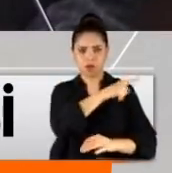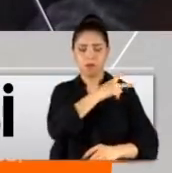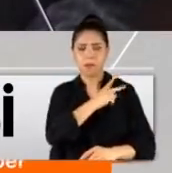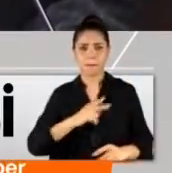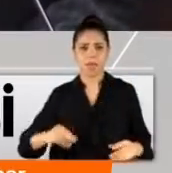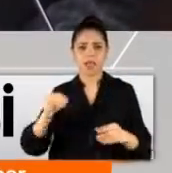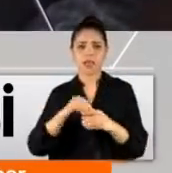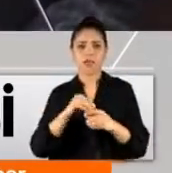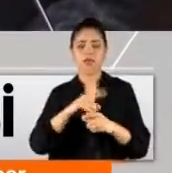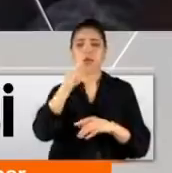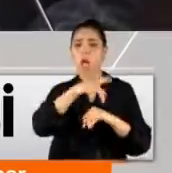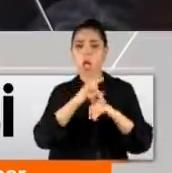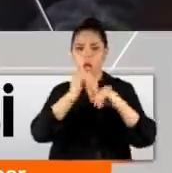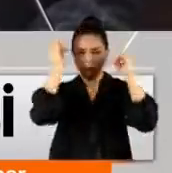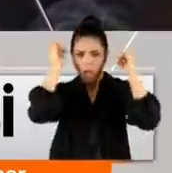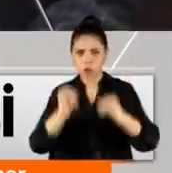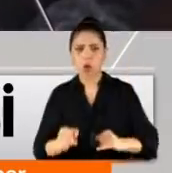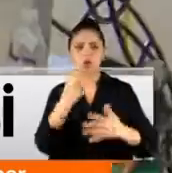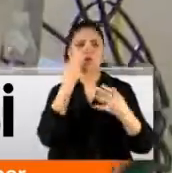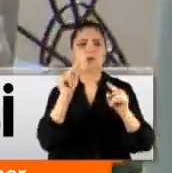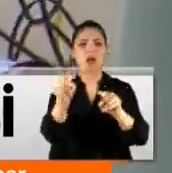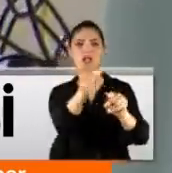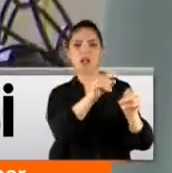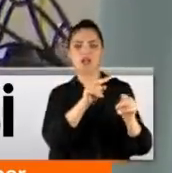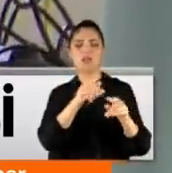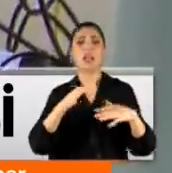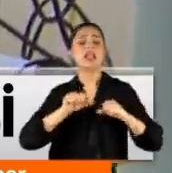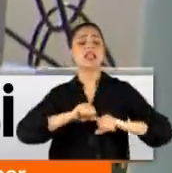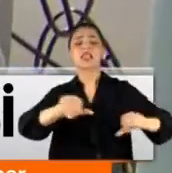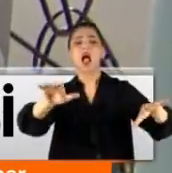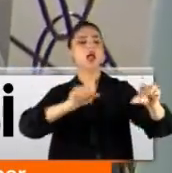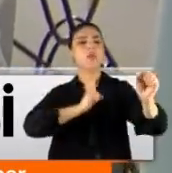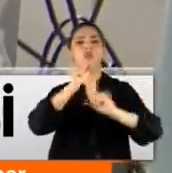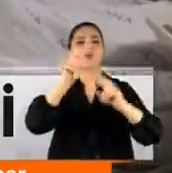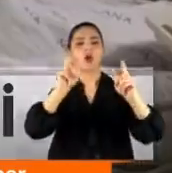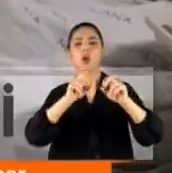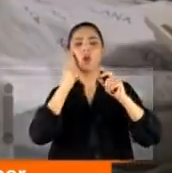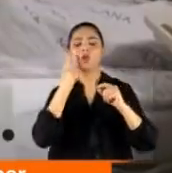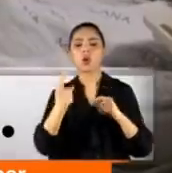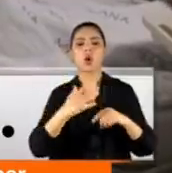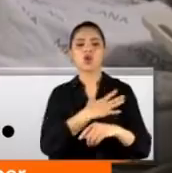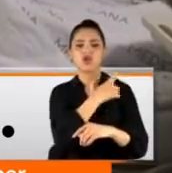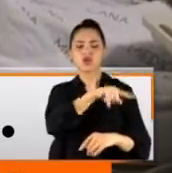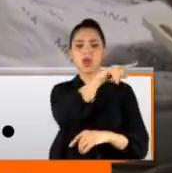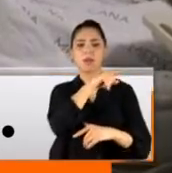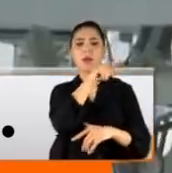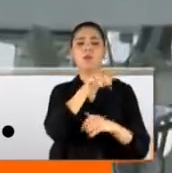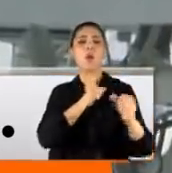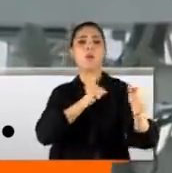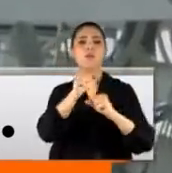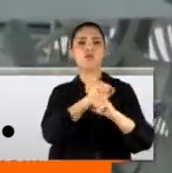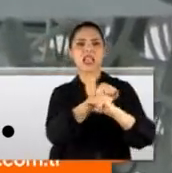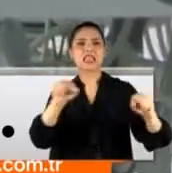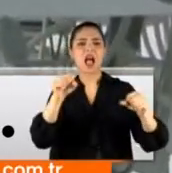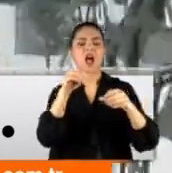belediyelerinin ülkeyi getirdiği hal işte budur. Ve salgınla mücadele. CHP'lilerin mücadeleyi karalama